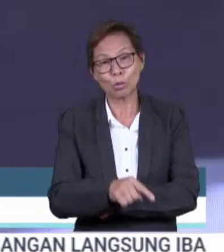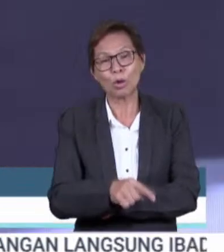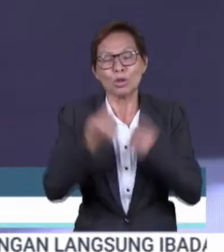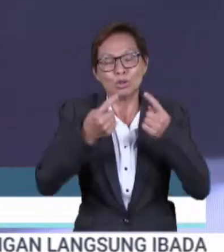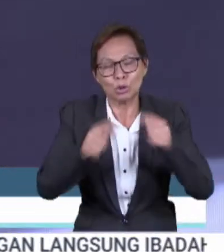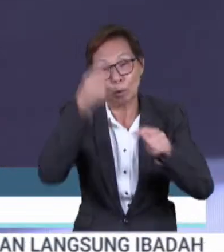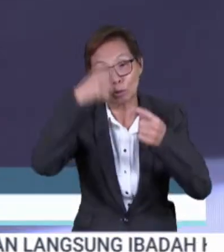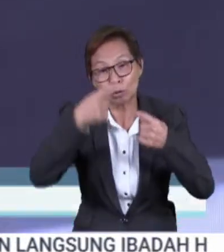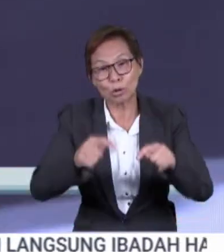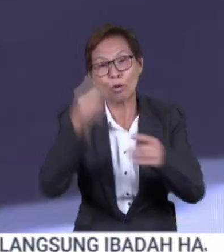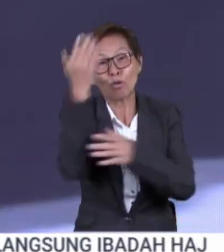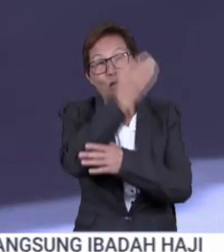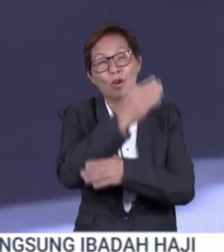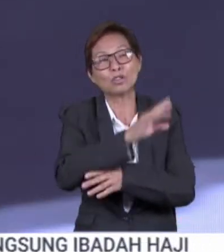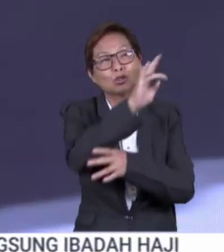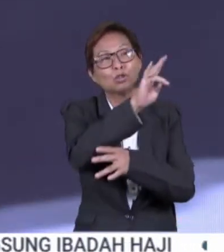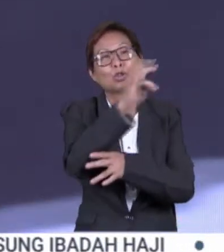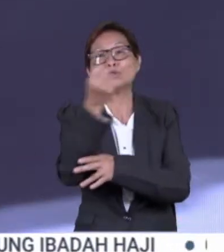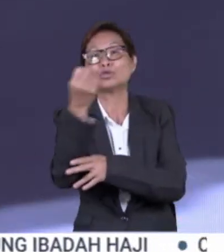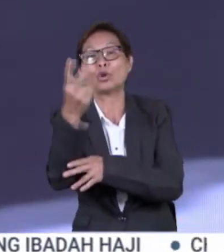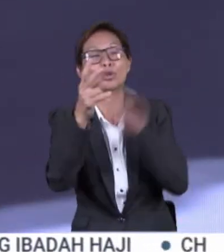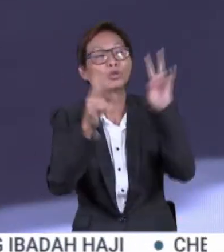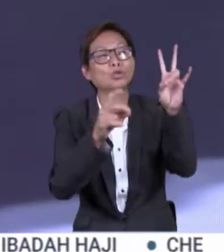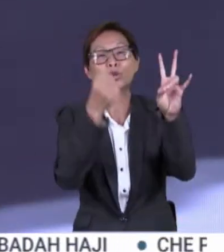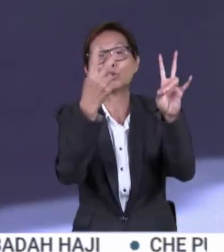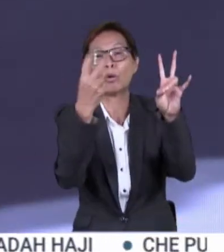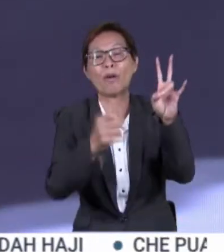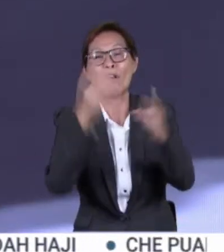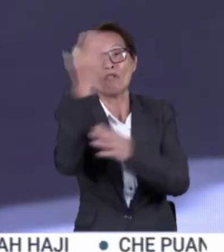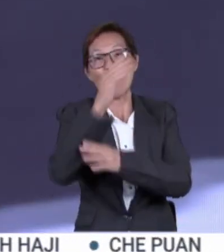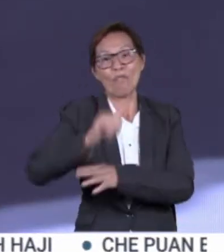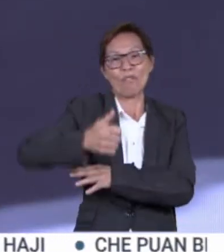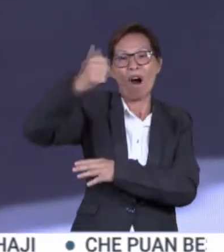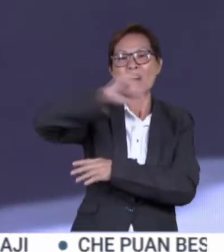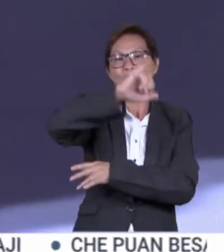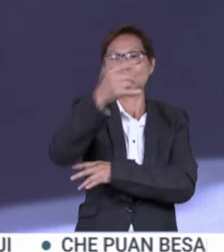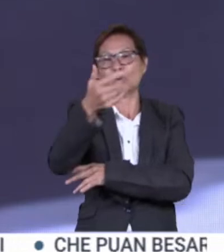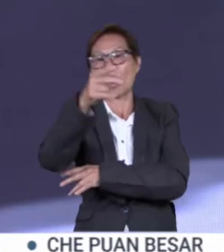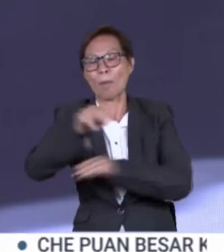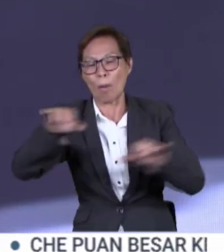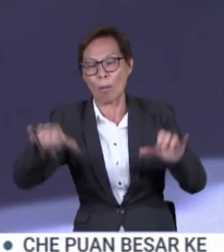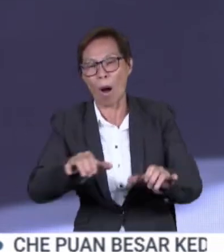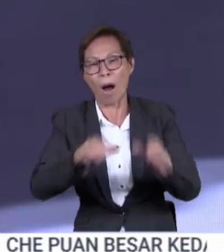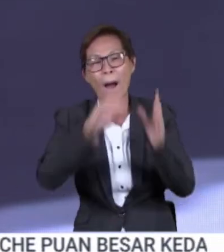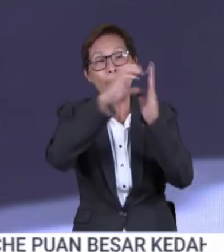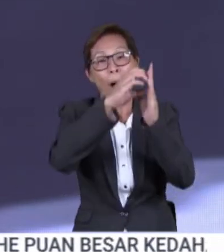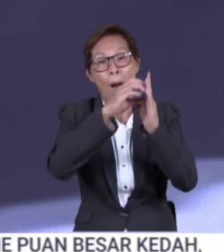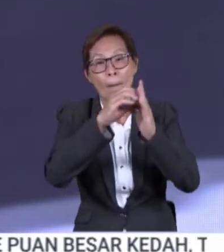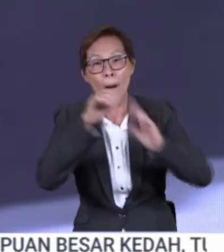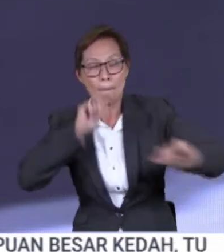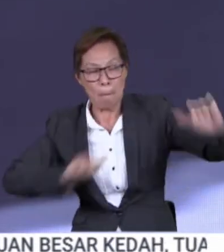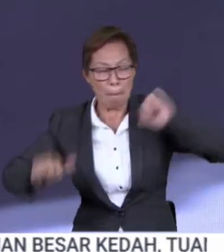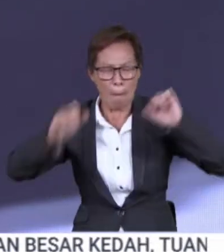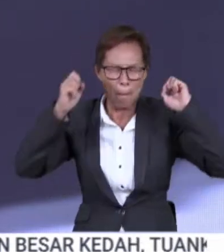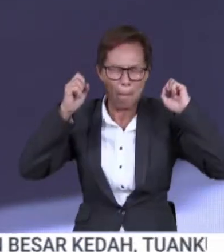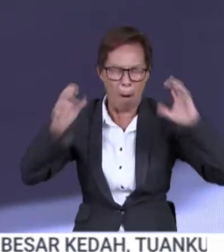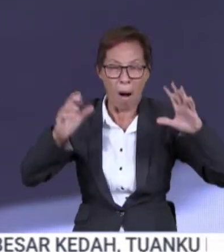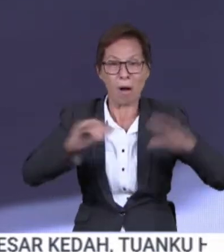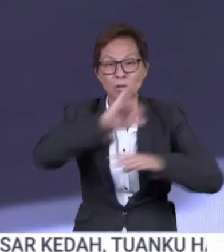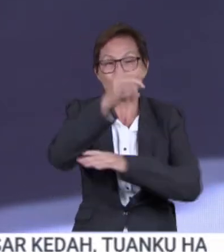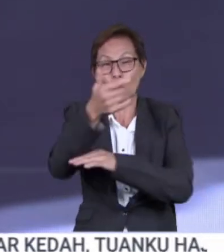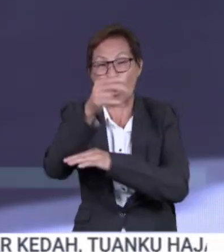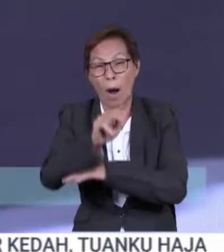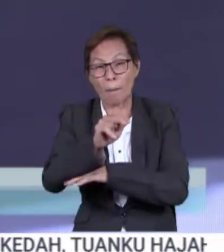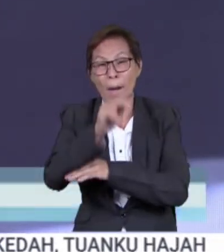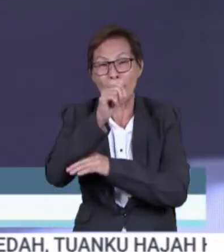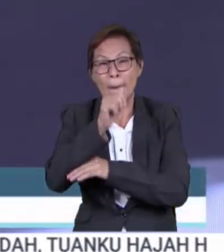mencuba. Filem 7-12 menjadi filem pertama Johan Azhari melakukan babak aksi terbanyak. Jelas Johan,